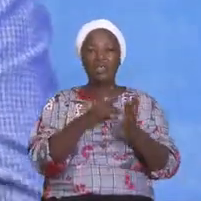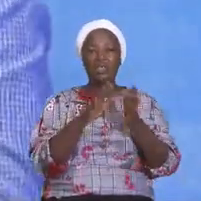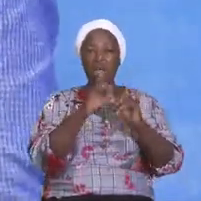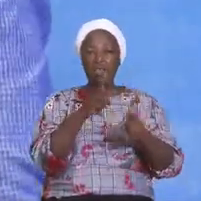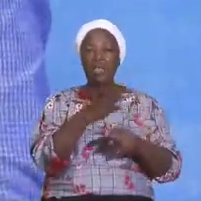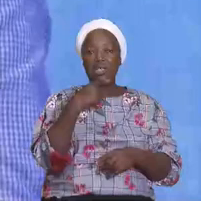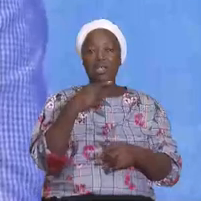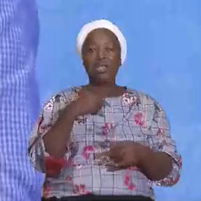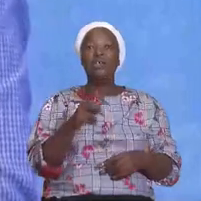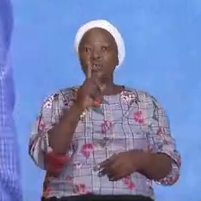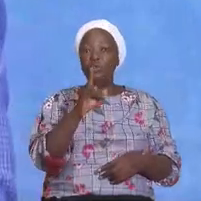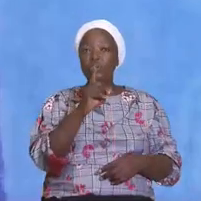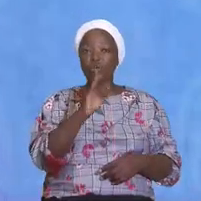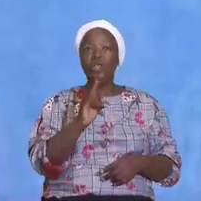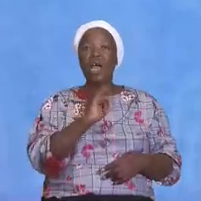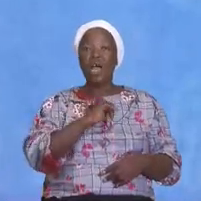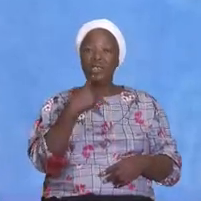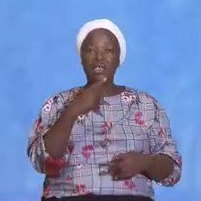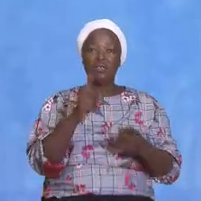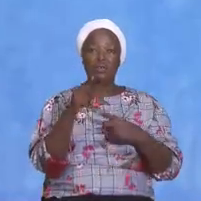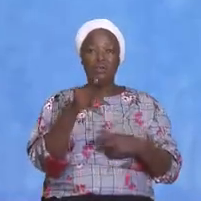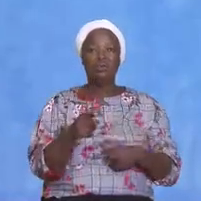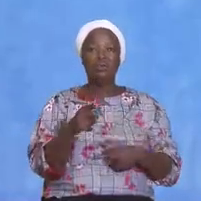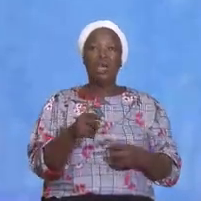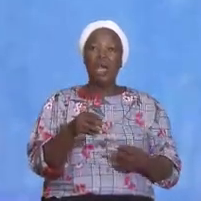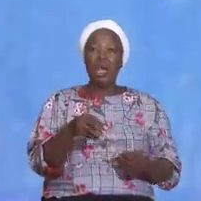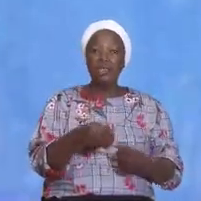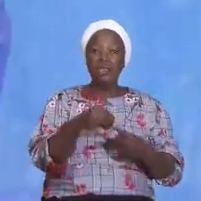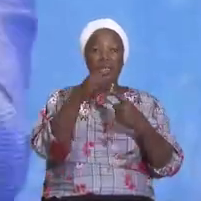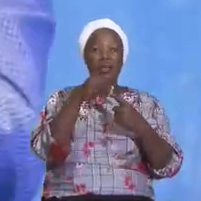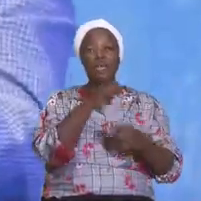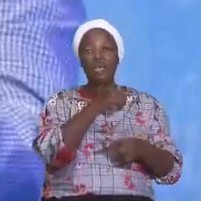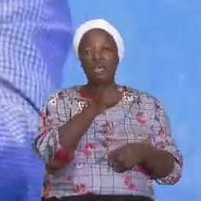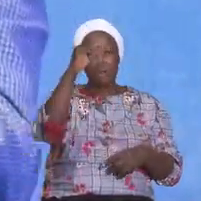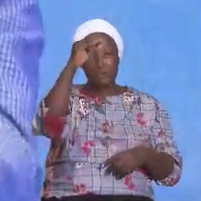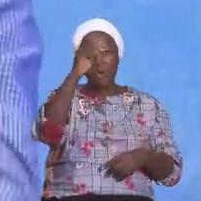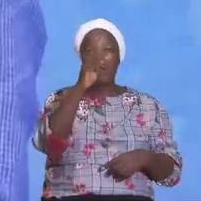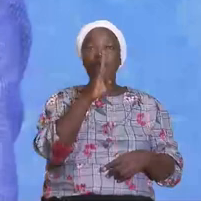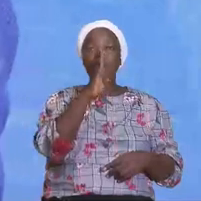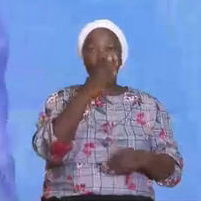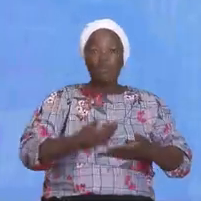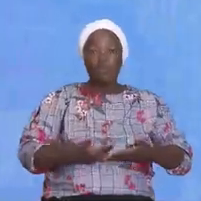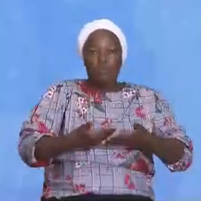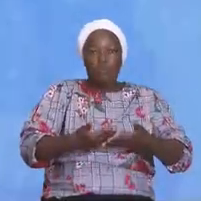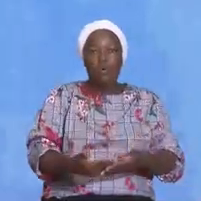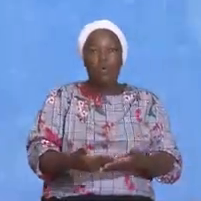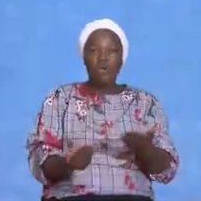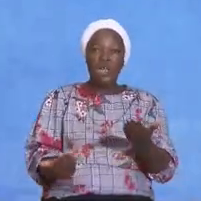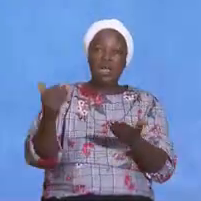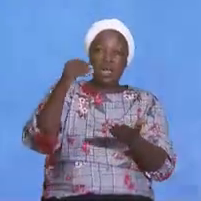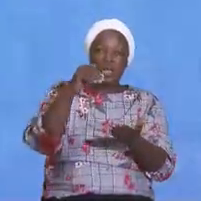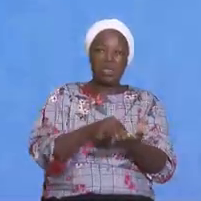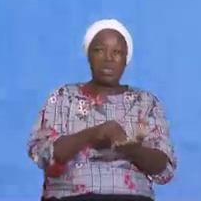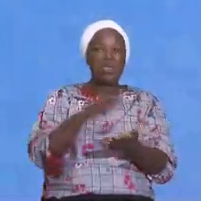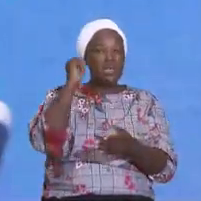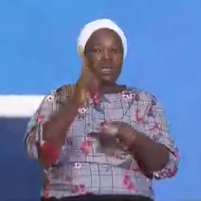Verset 3, Jésus répondit et lui dit, en vérité, je te le dis, Si un homme